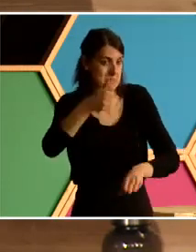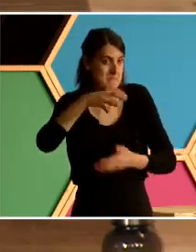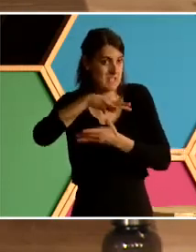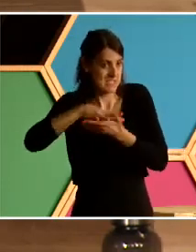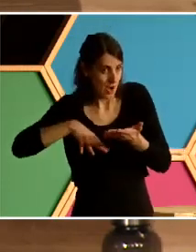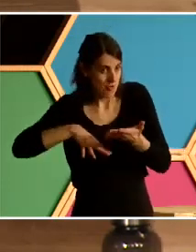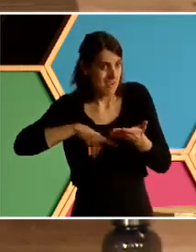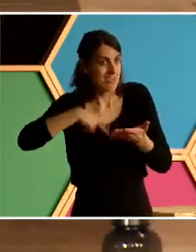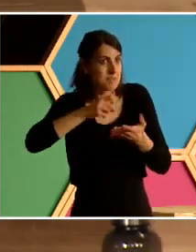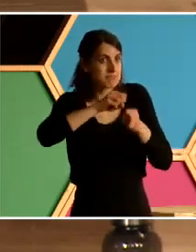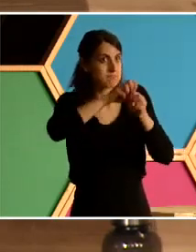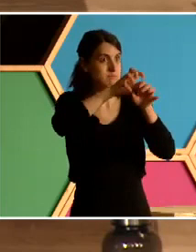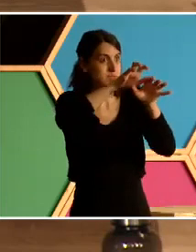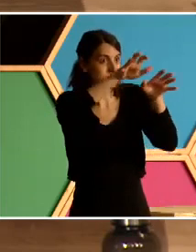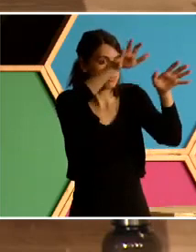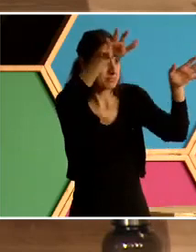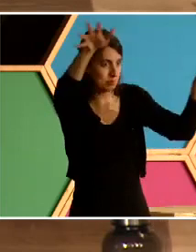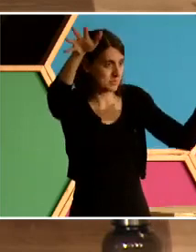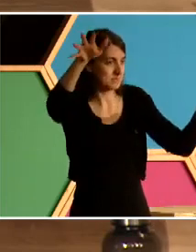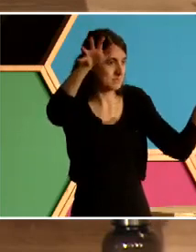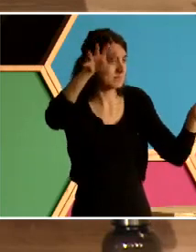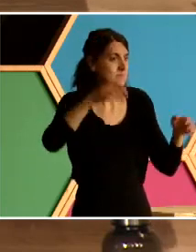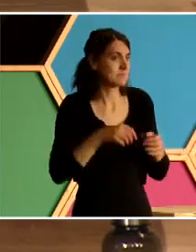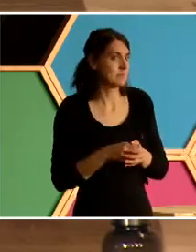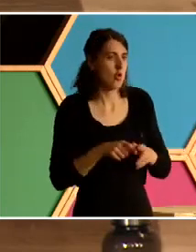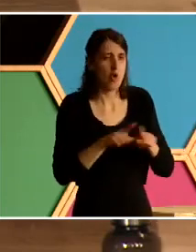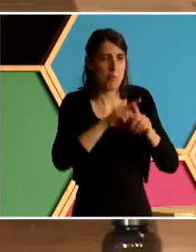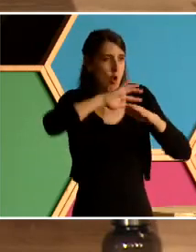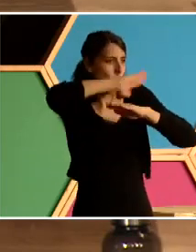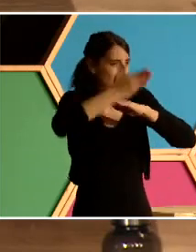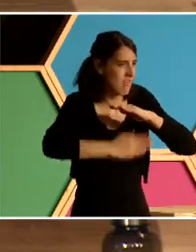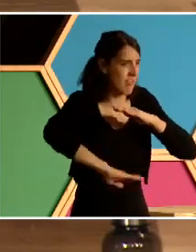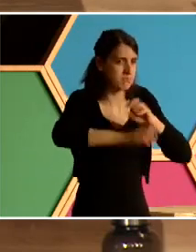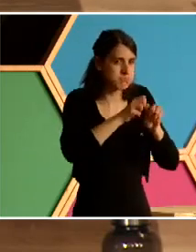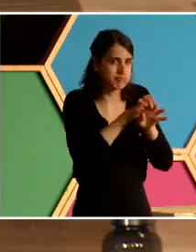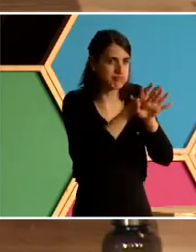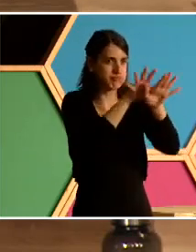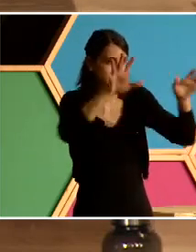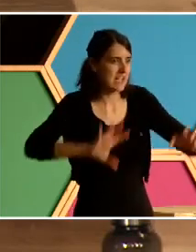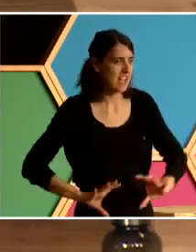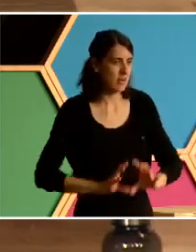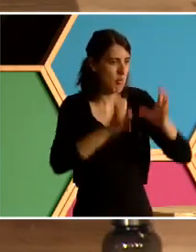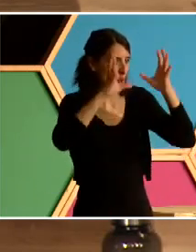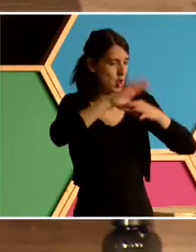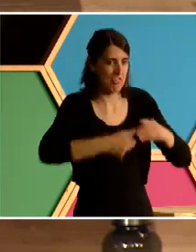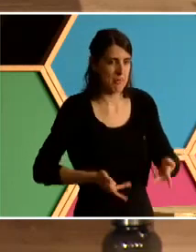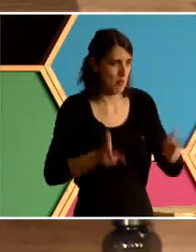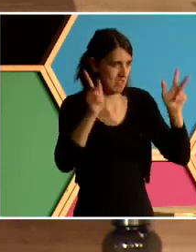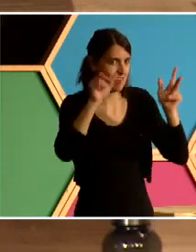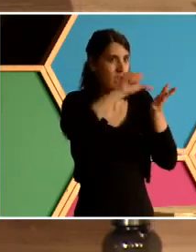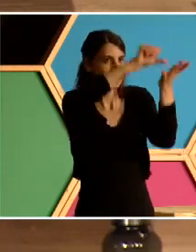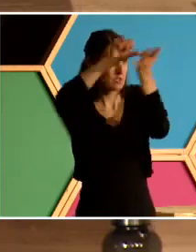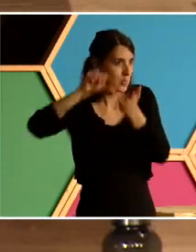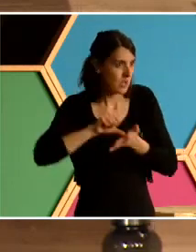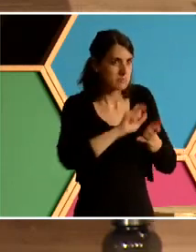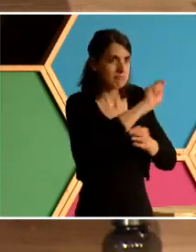aconseguir que es convertís en una marea, en una autèntica onada de revolució democràtica que arribés a altres ciutats, era precisament